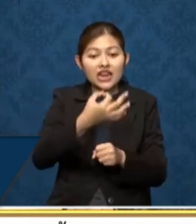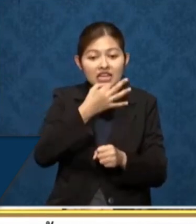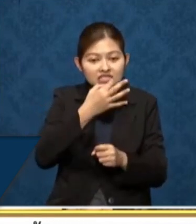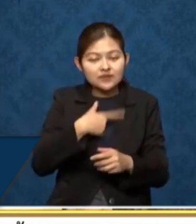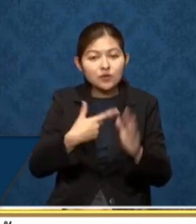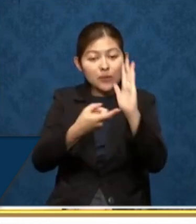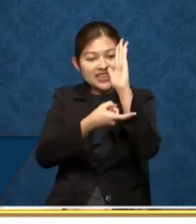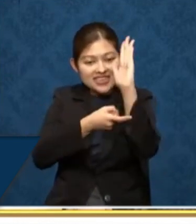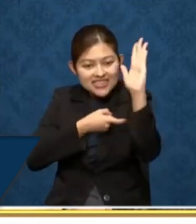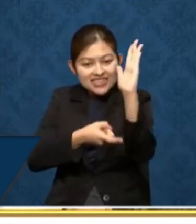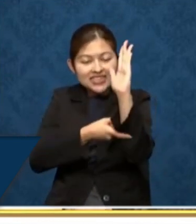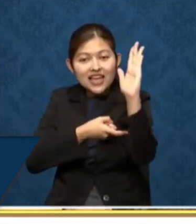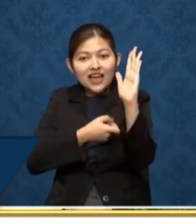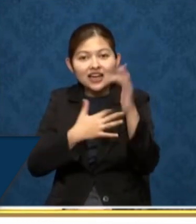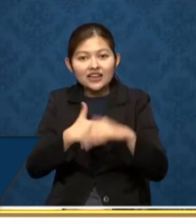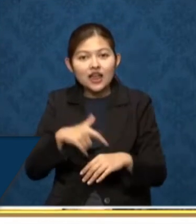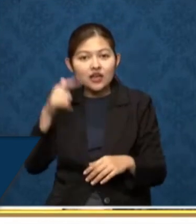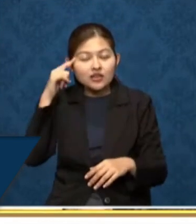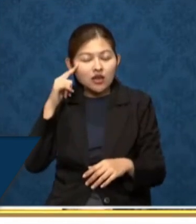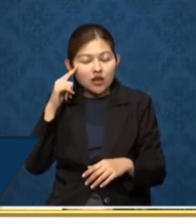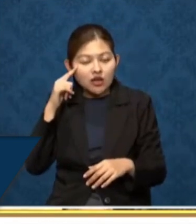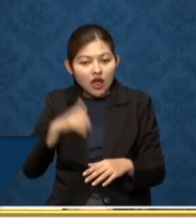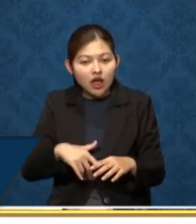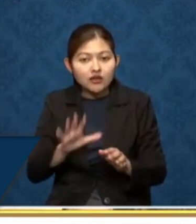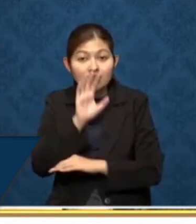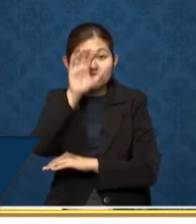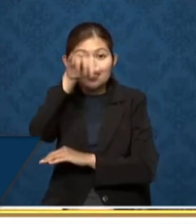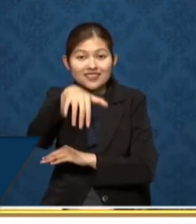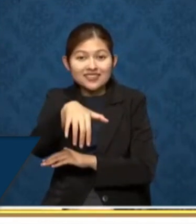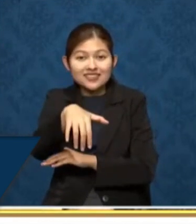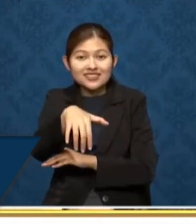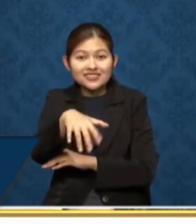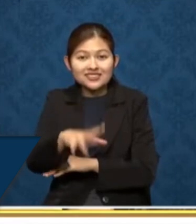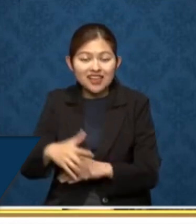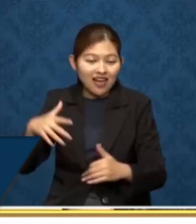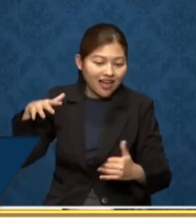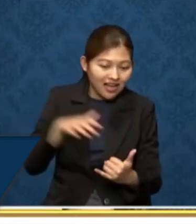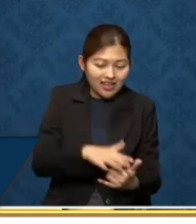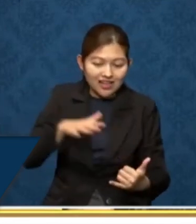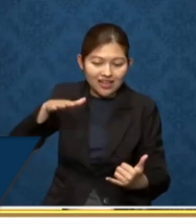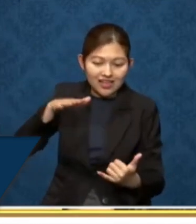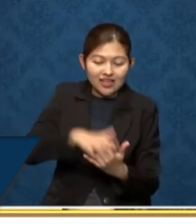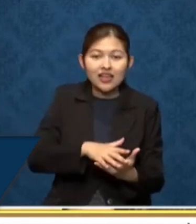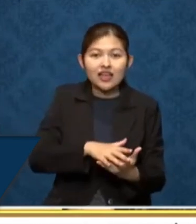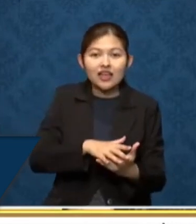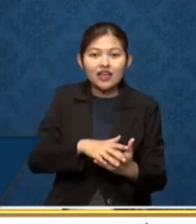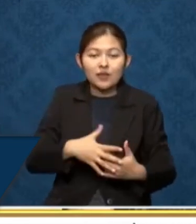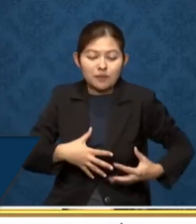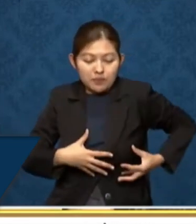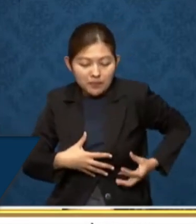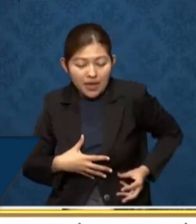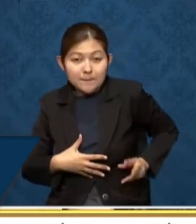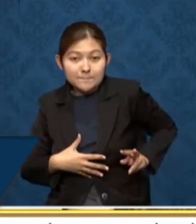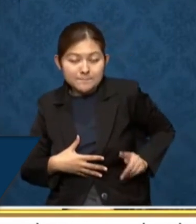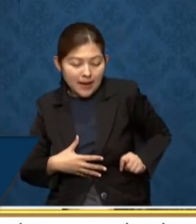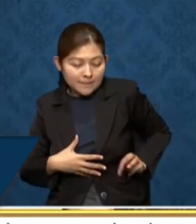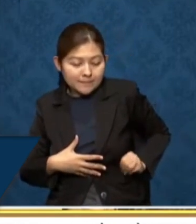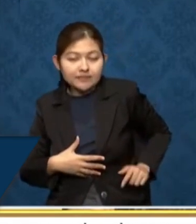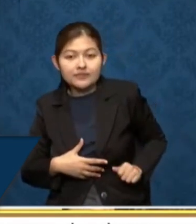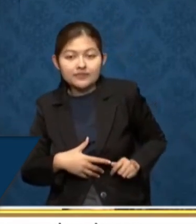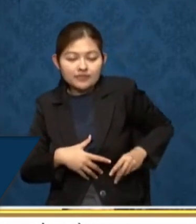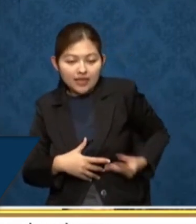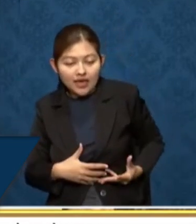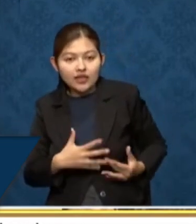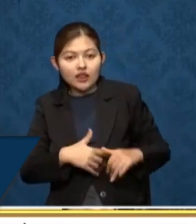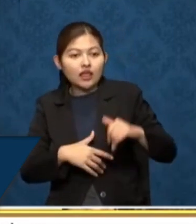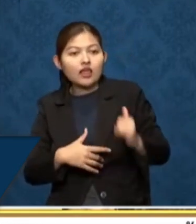กรีดยางเกิดเหตุวันหนึ่งค่ะโดนช้างกระทืบม้ามแตกต้องพาตัวเองคลานลงมาจากสวนยางรอจนเช้าให้